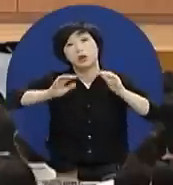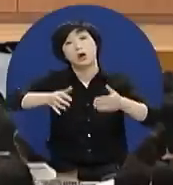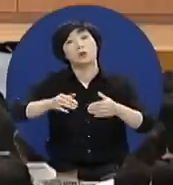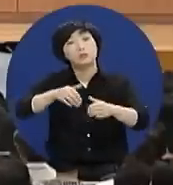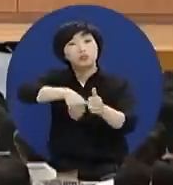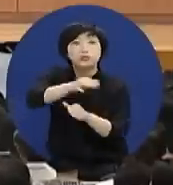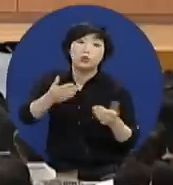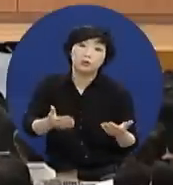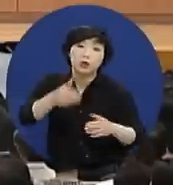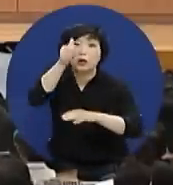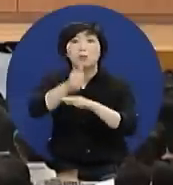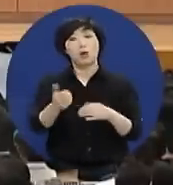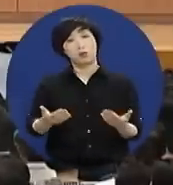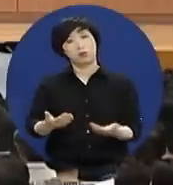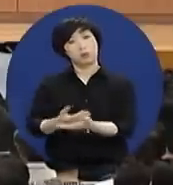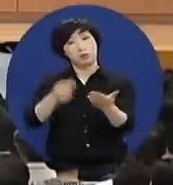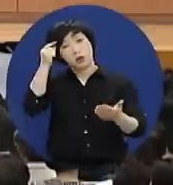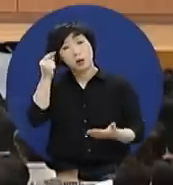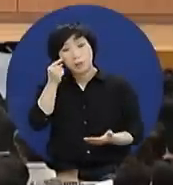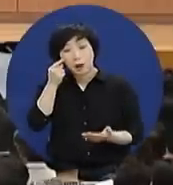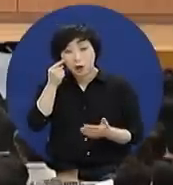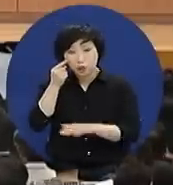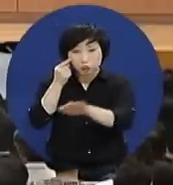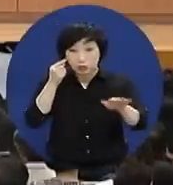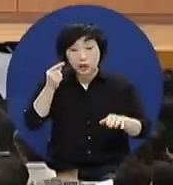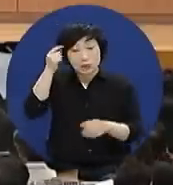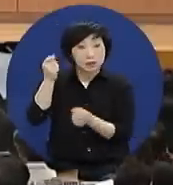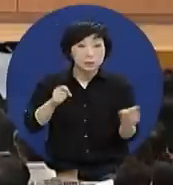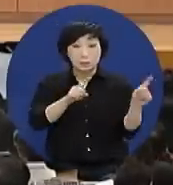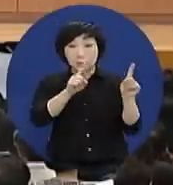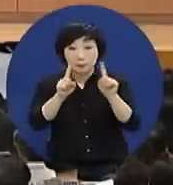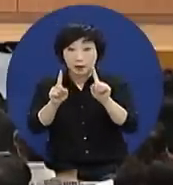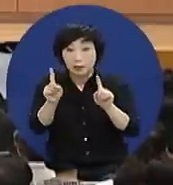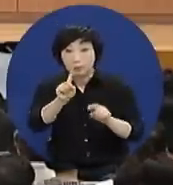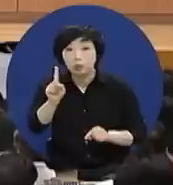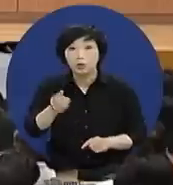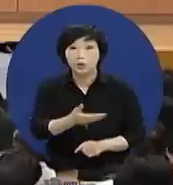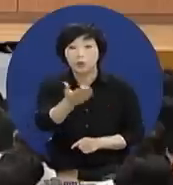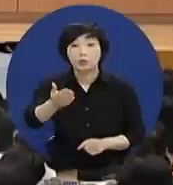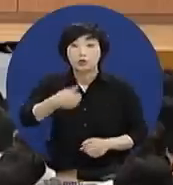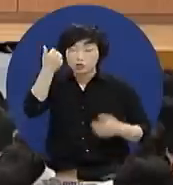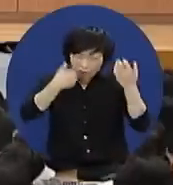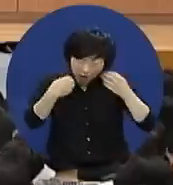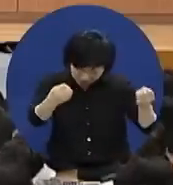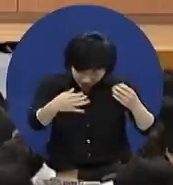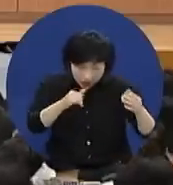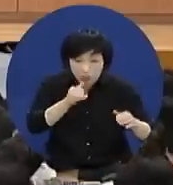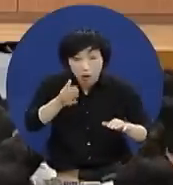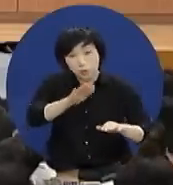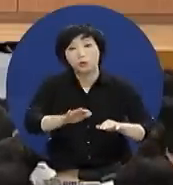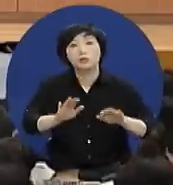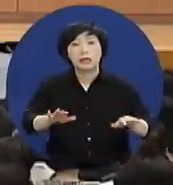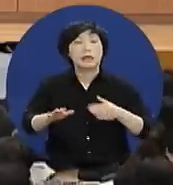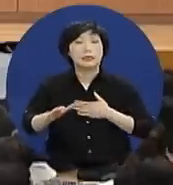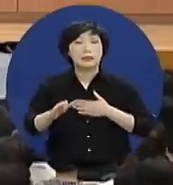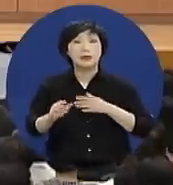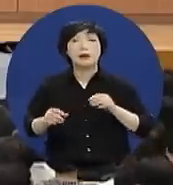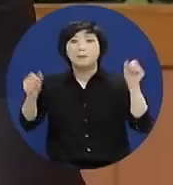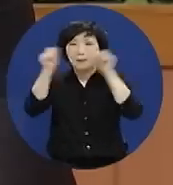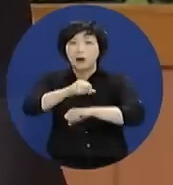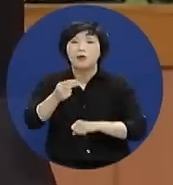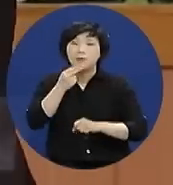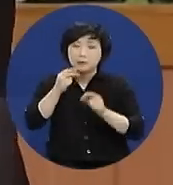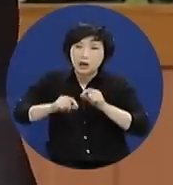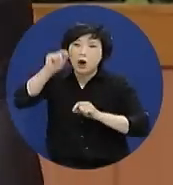が子供の意見にずられていくから家庭の教育やこの国の将来がでょ考えてみてください私たちが気を